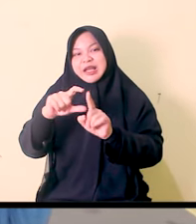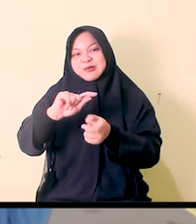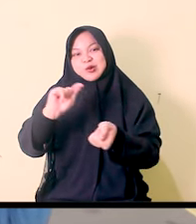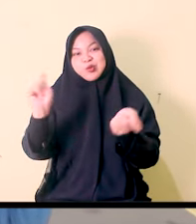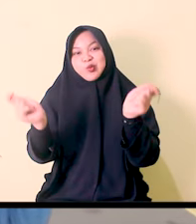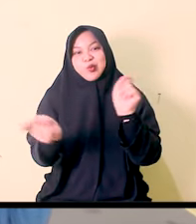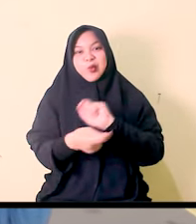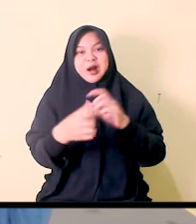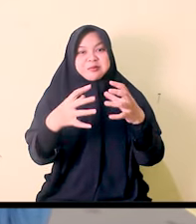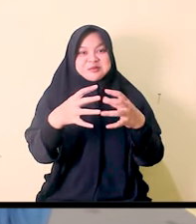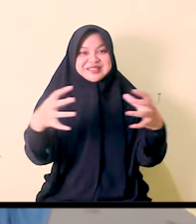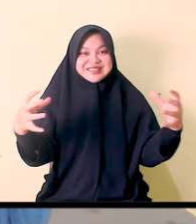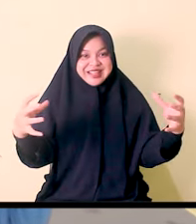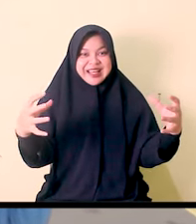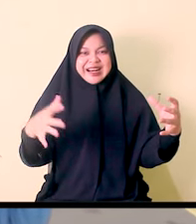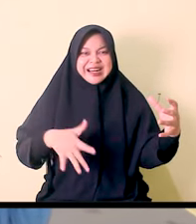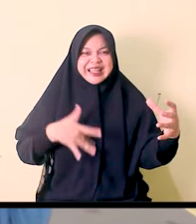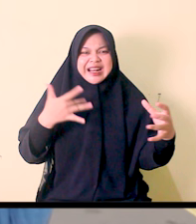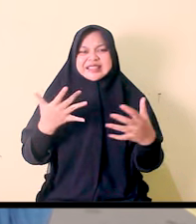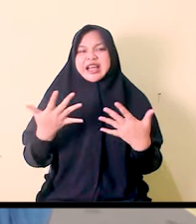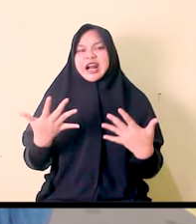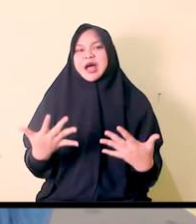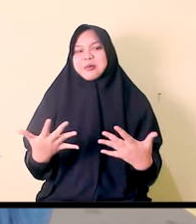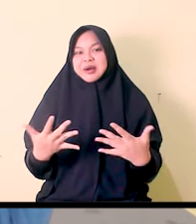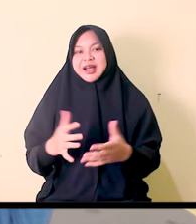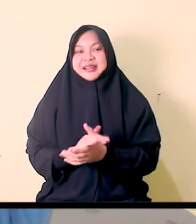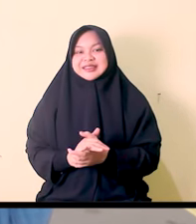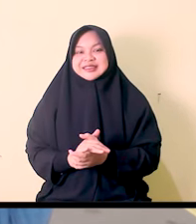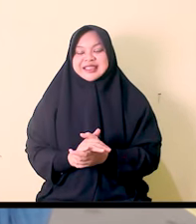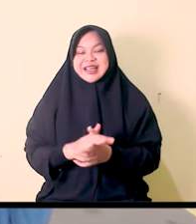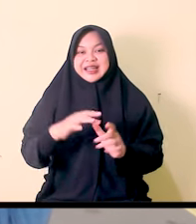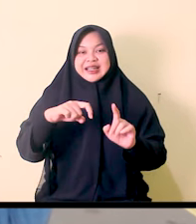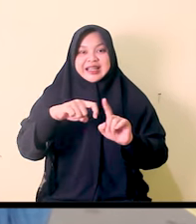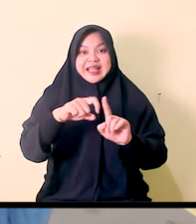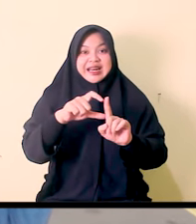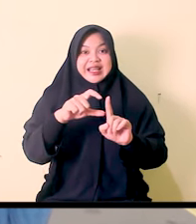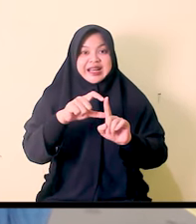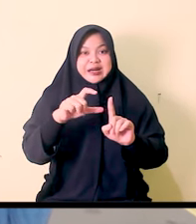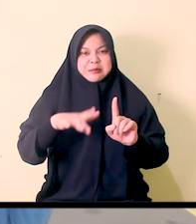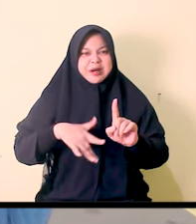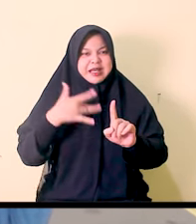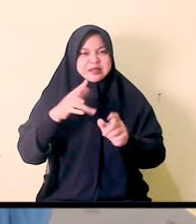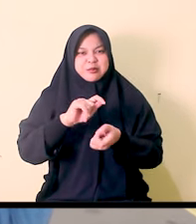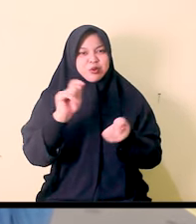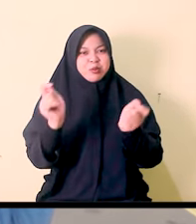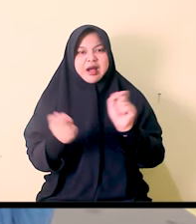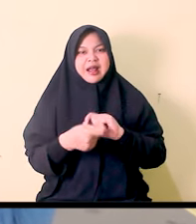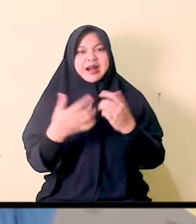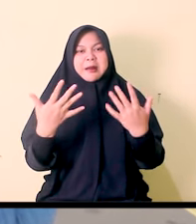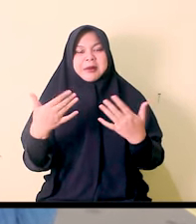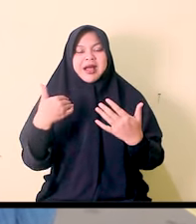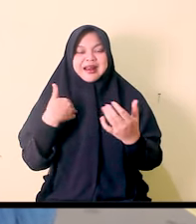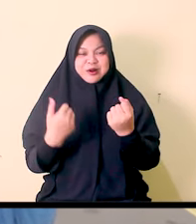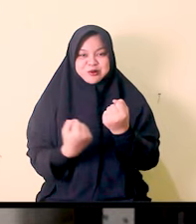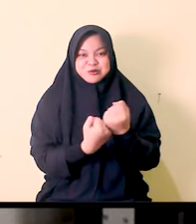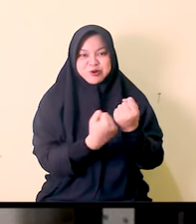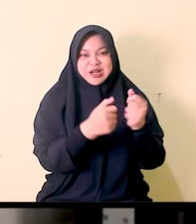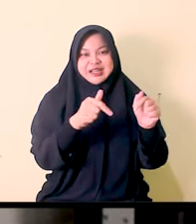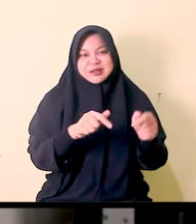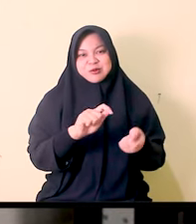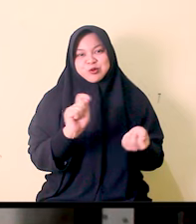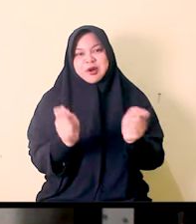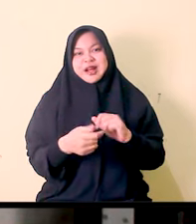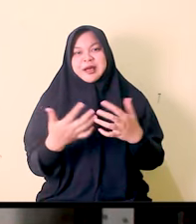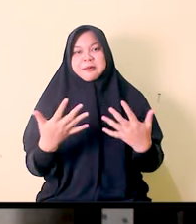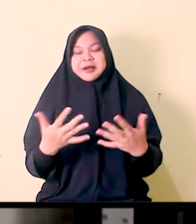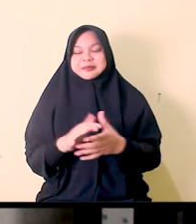signifikan yang dirasakan oleh kdd dengan adanya dukungan dari Pemdes itu Apa perubahan